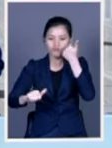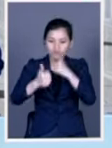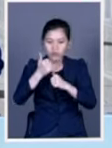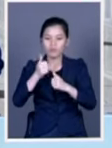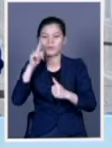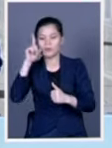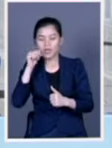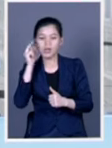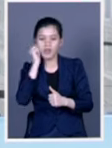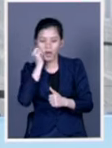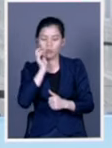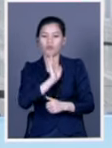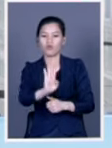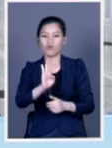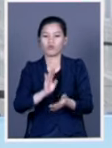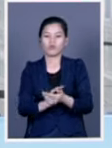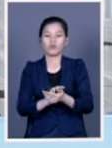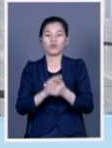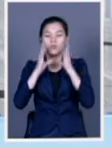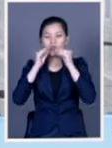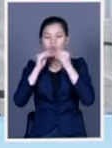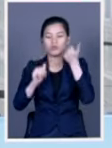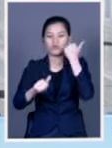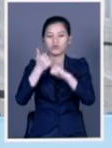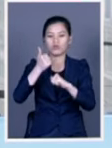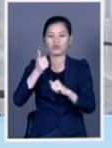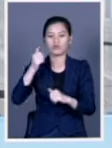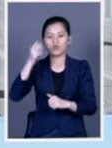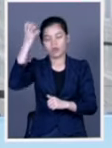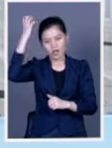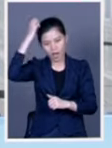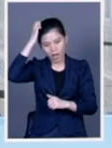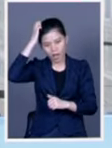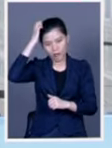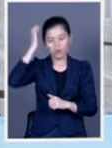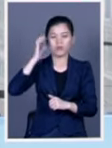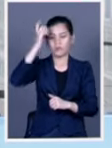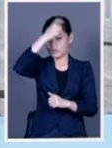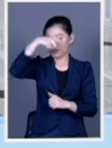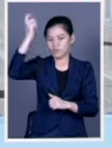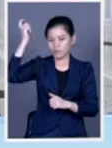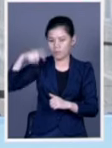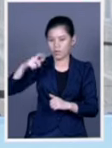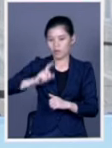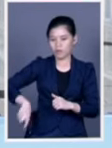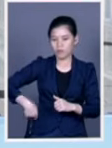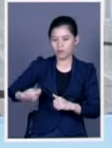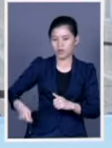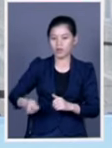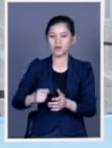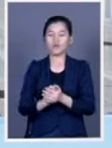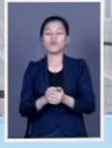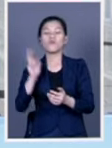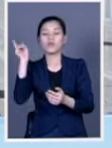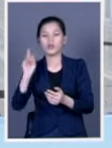งครั้งที่8กองประชุมสุดยอดกัมพูชาลาวเมียนมาเวียดนามหรือ CLMP ครั้งที่11